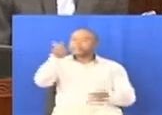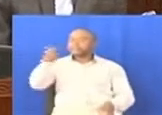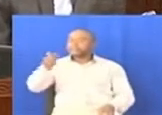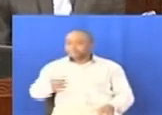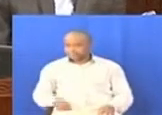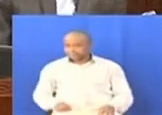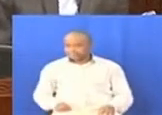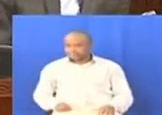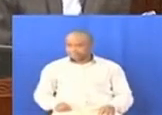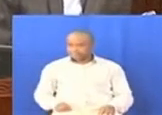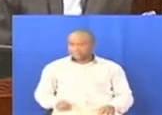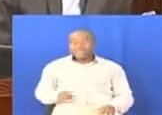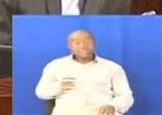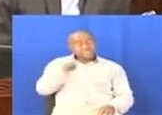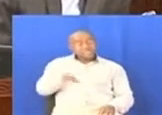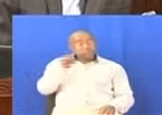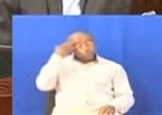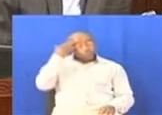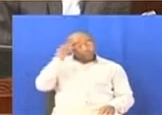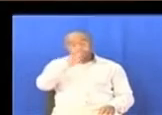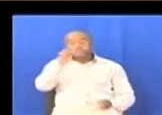janga la corona ni vita.